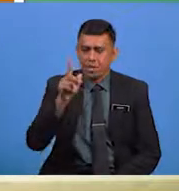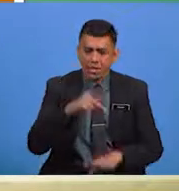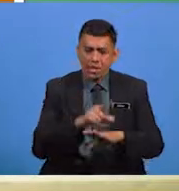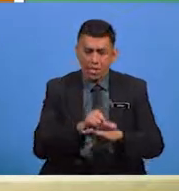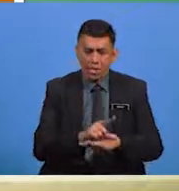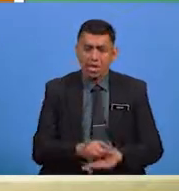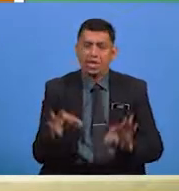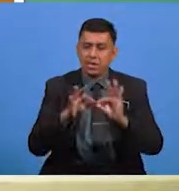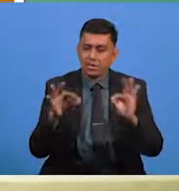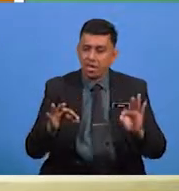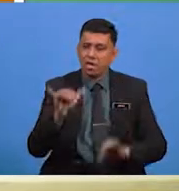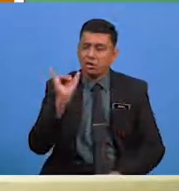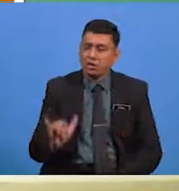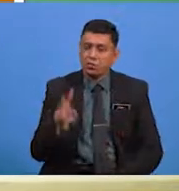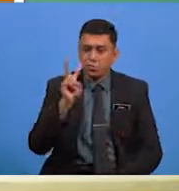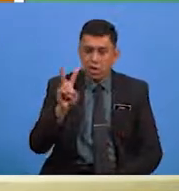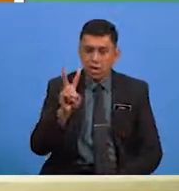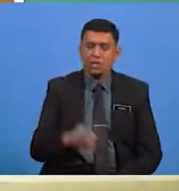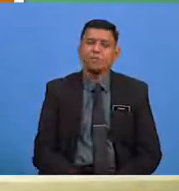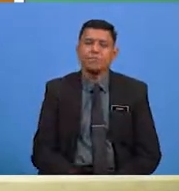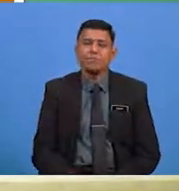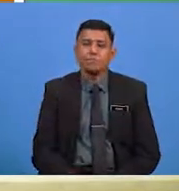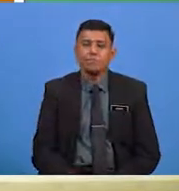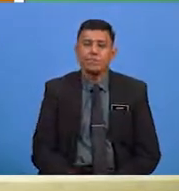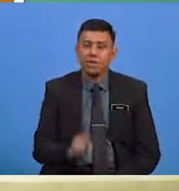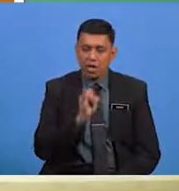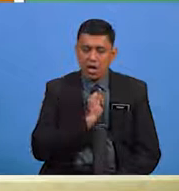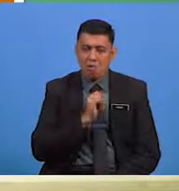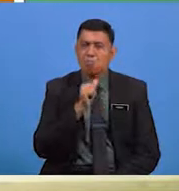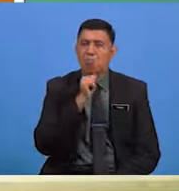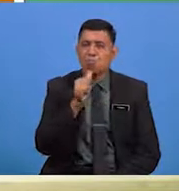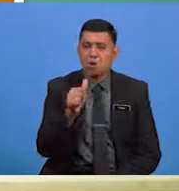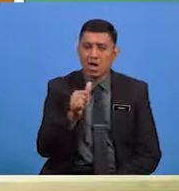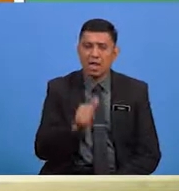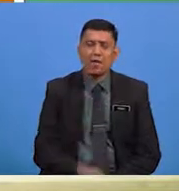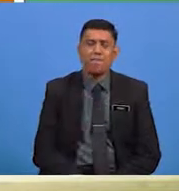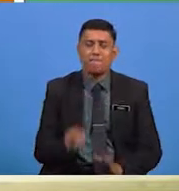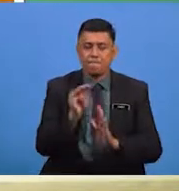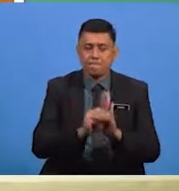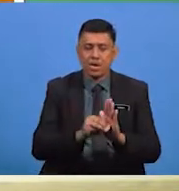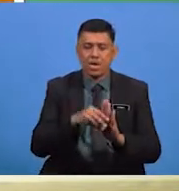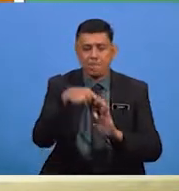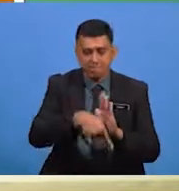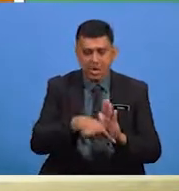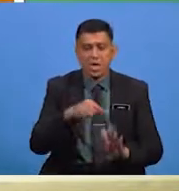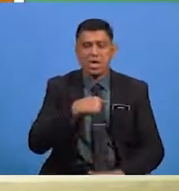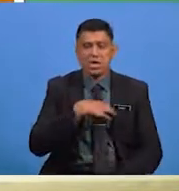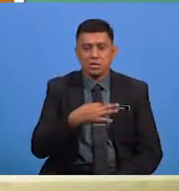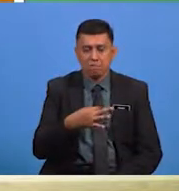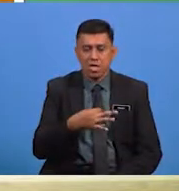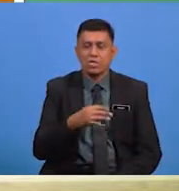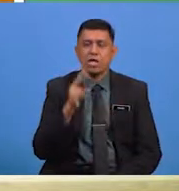Manakala ayat yang kedua, saya bukan penggemar